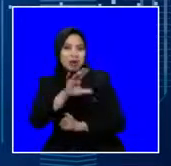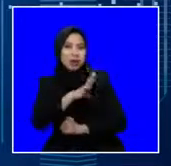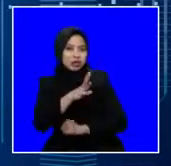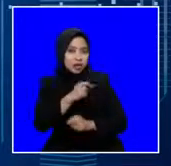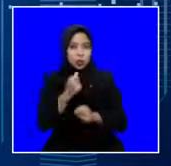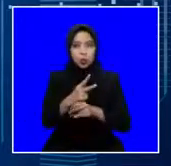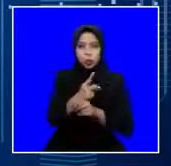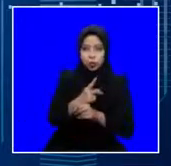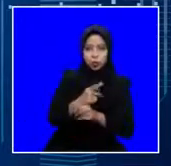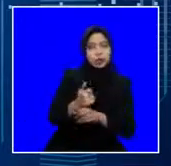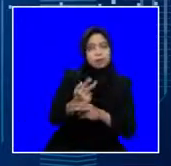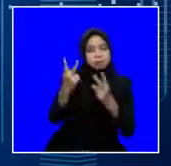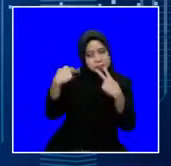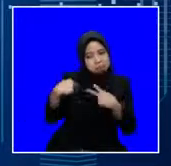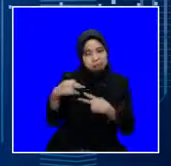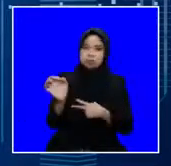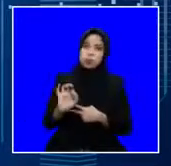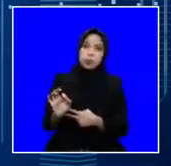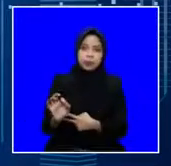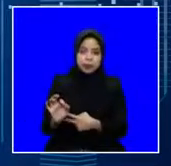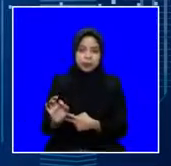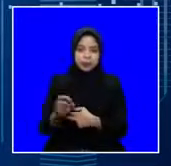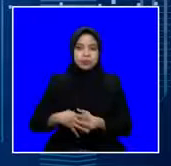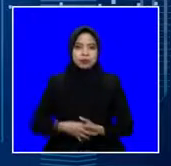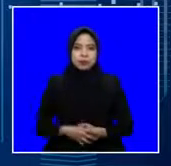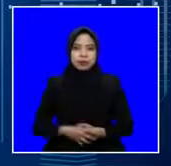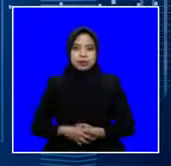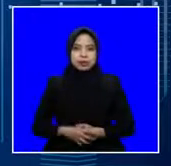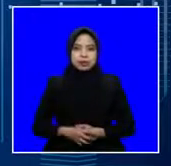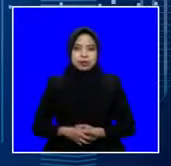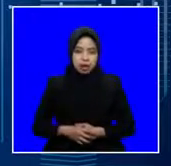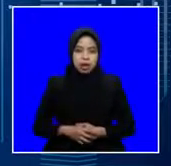dosen. Jadinya kita agak